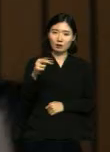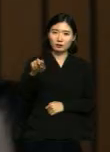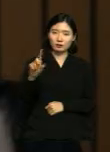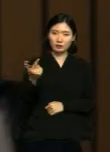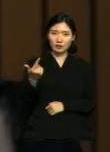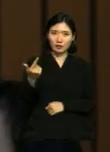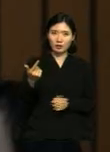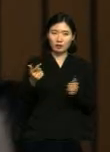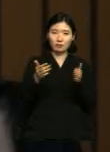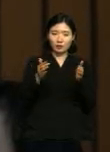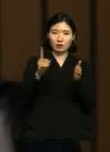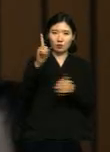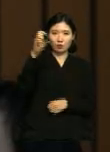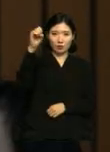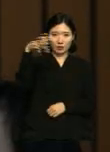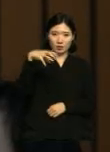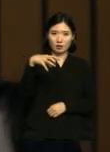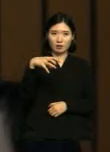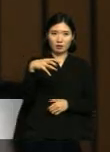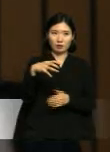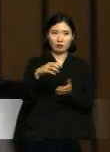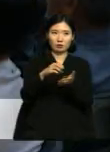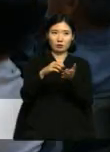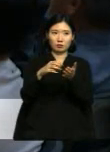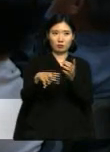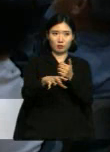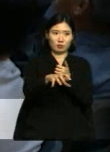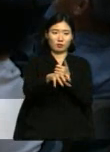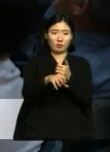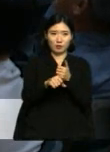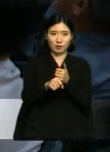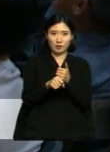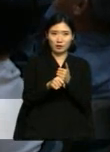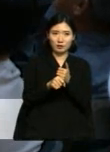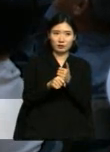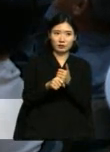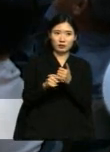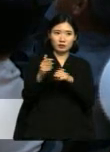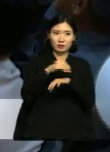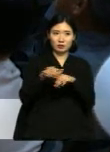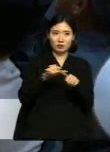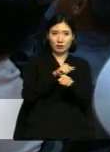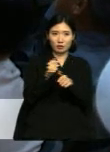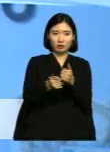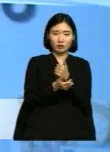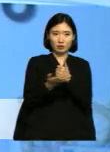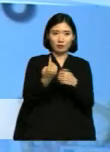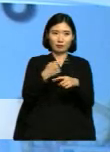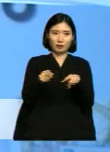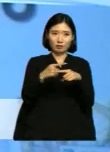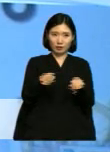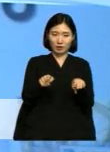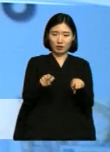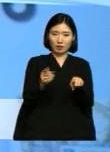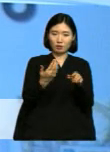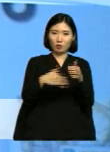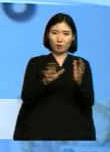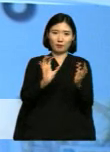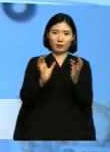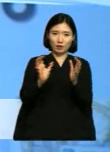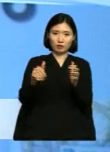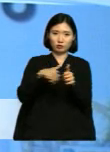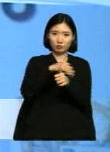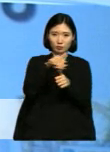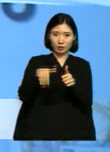고양시 구간에 대한 전략환경영향평가 초안공청회가 열렸습니다. 당초 이 도로 건설이 주변 생태